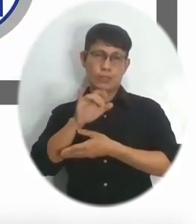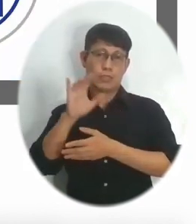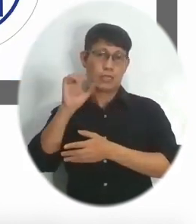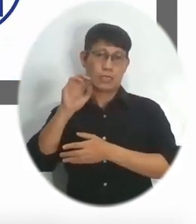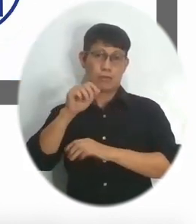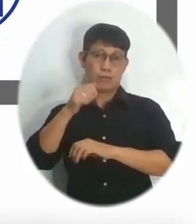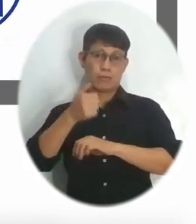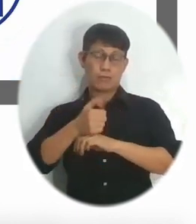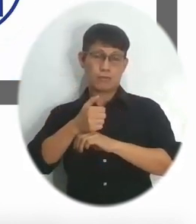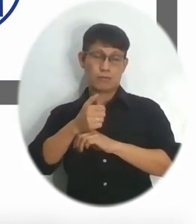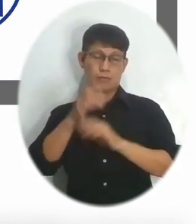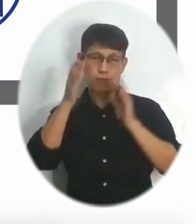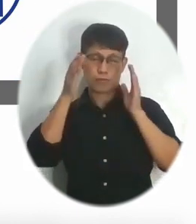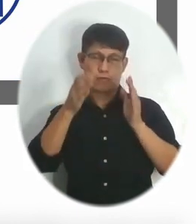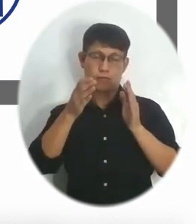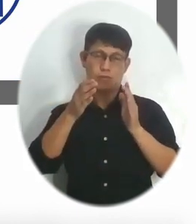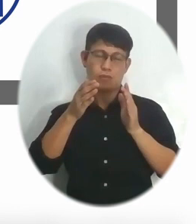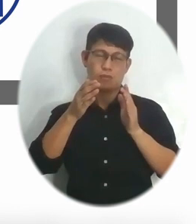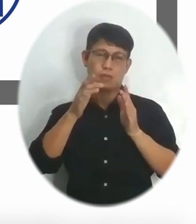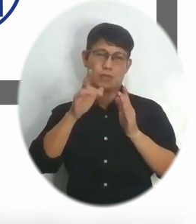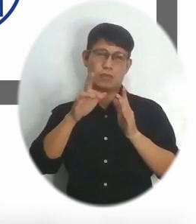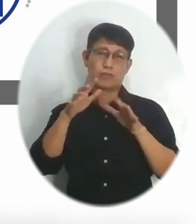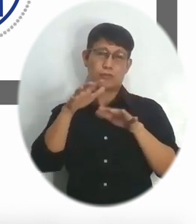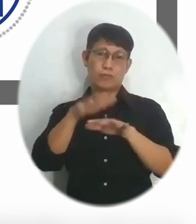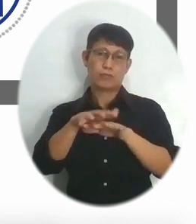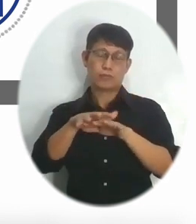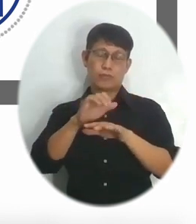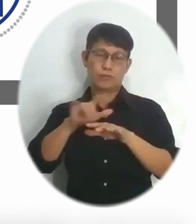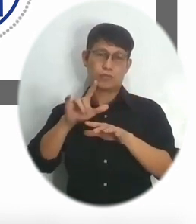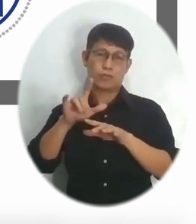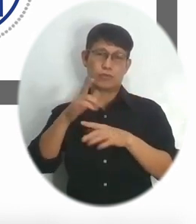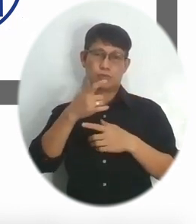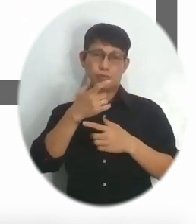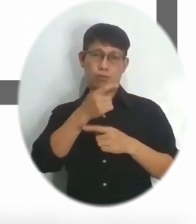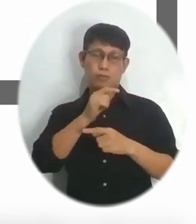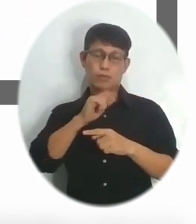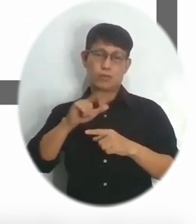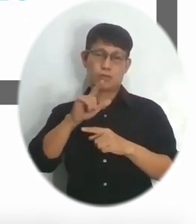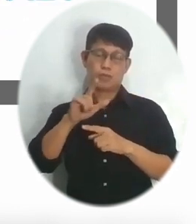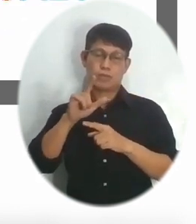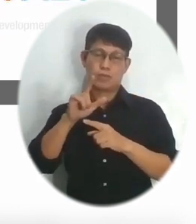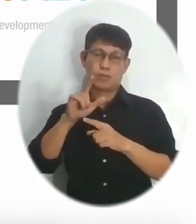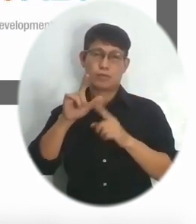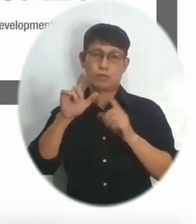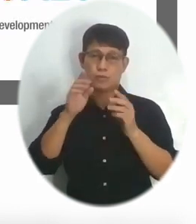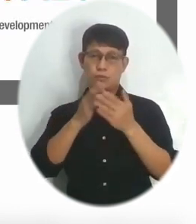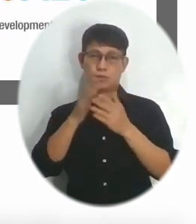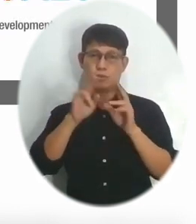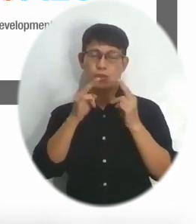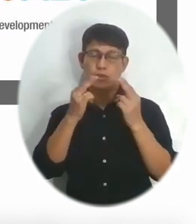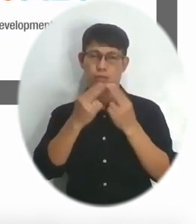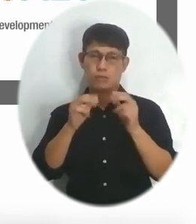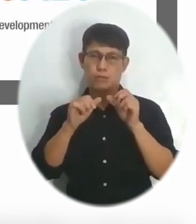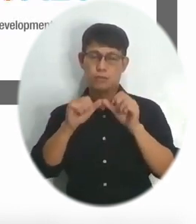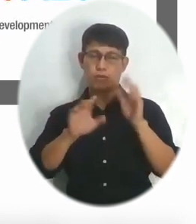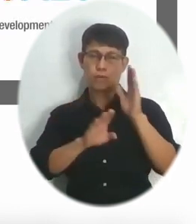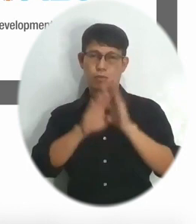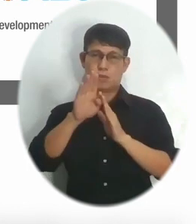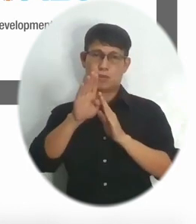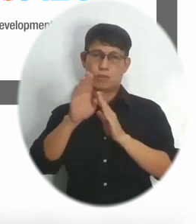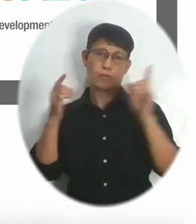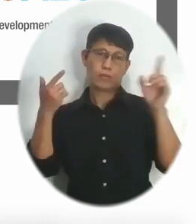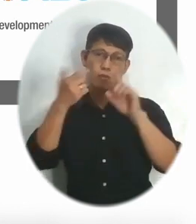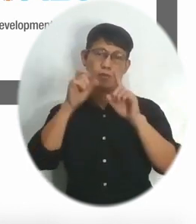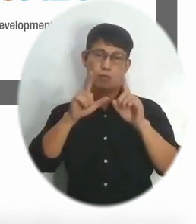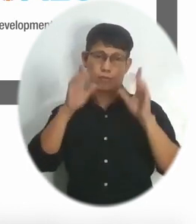SM focuses its social development initiatives and integrates its philanthropic thrusts with an eye towards United Nations